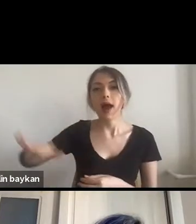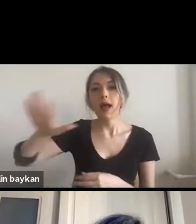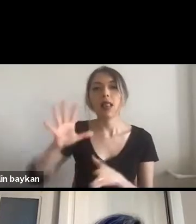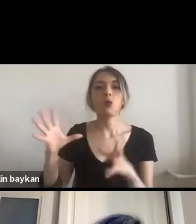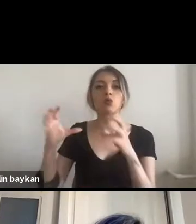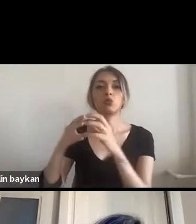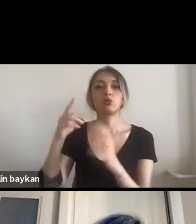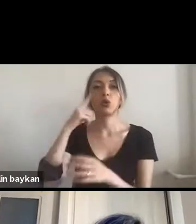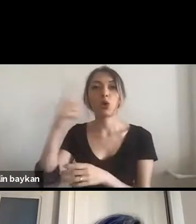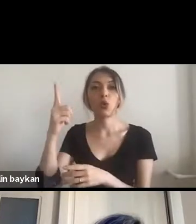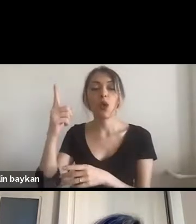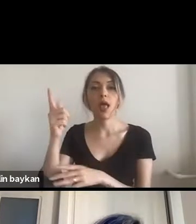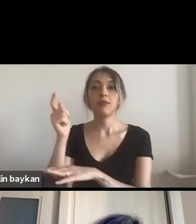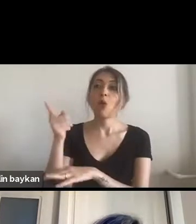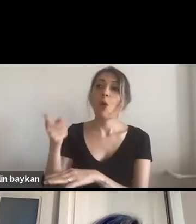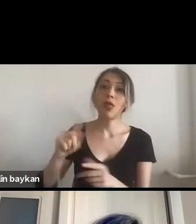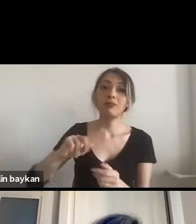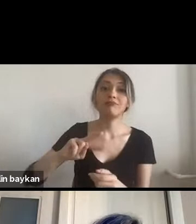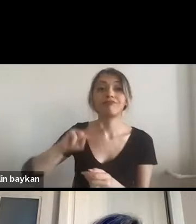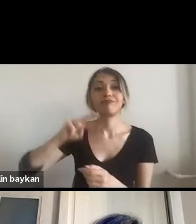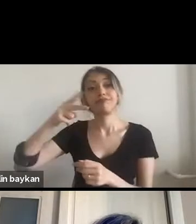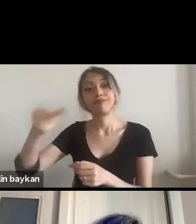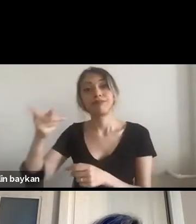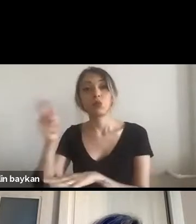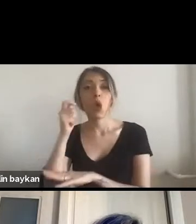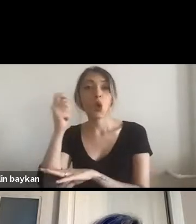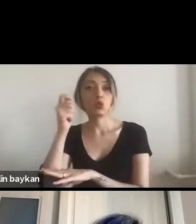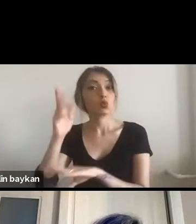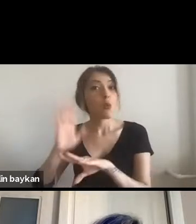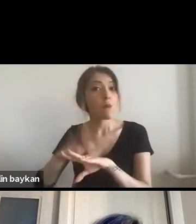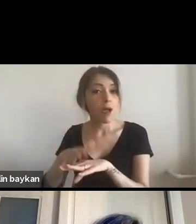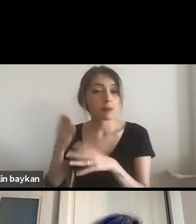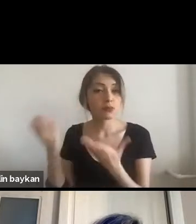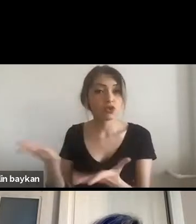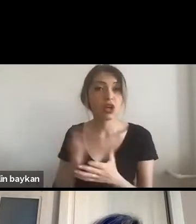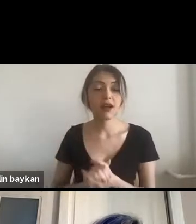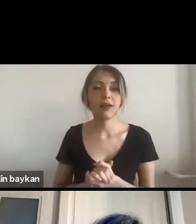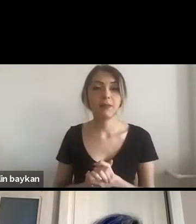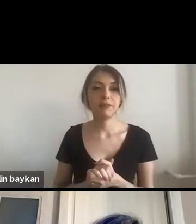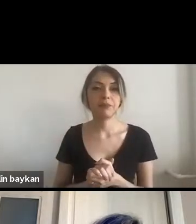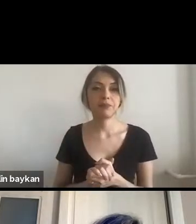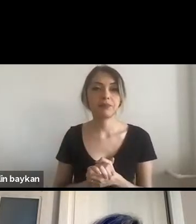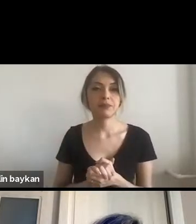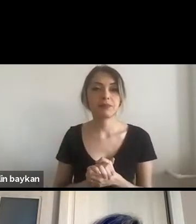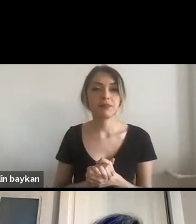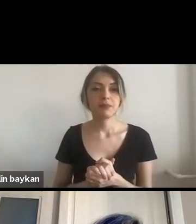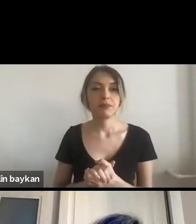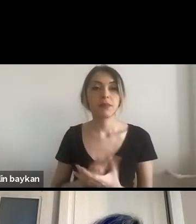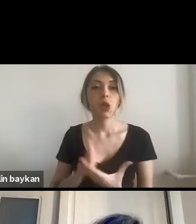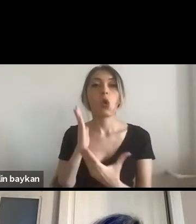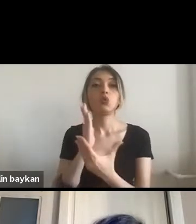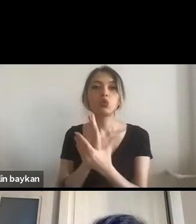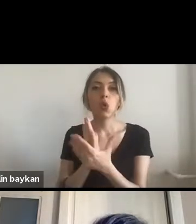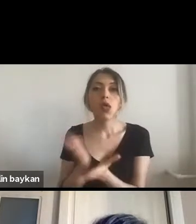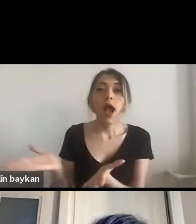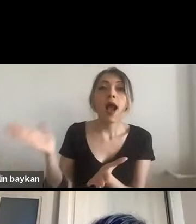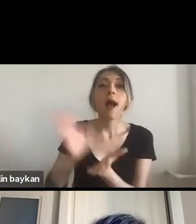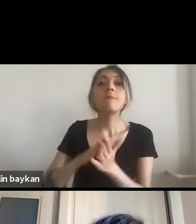dosyaların prematüre diyorlar. Yani olgunlaşmamış, kapanmaması gereken aşamada kapanmasına